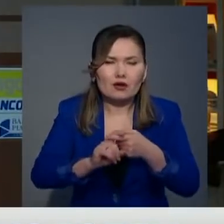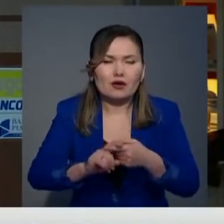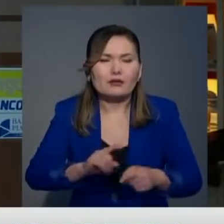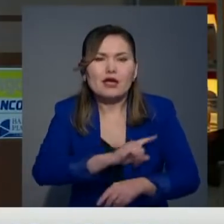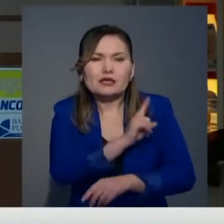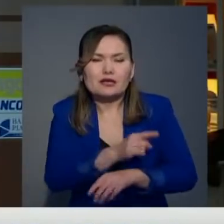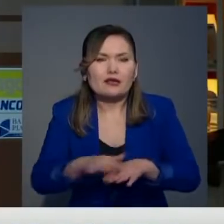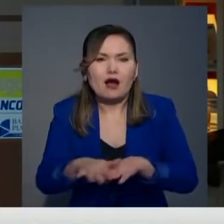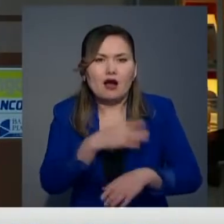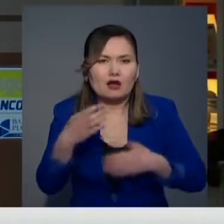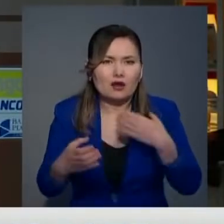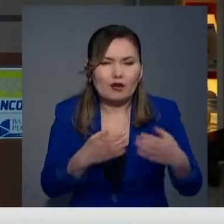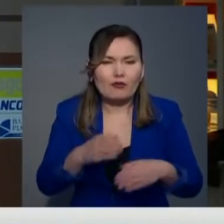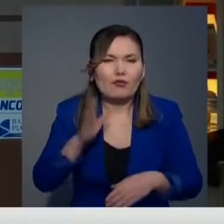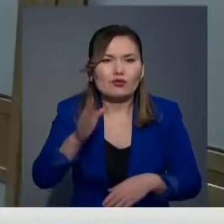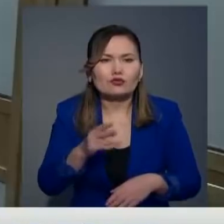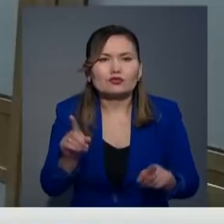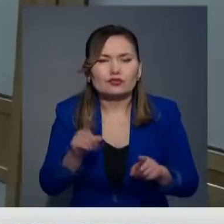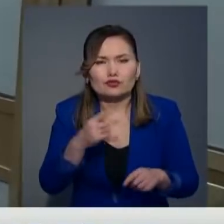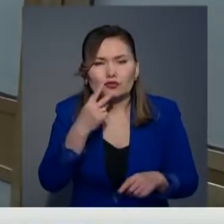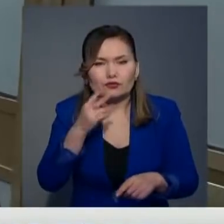туғызды. Енді не боларын көре жатармыз.